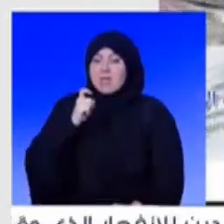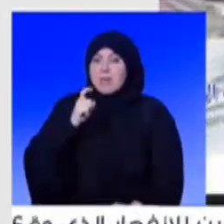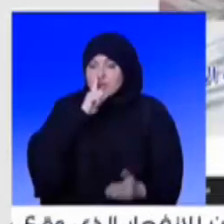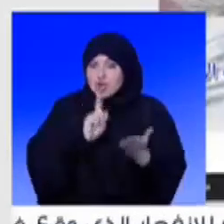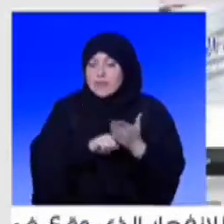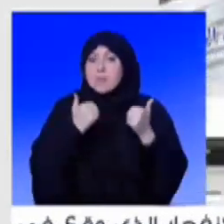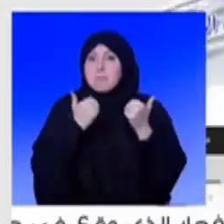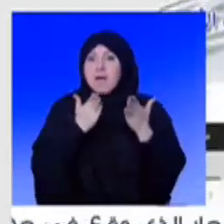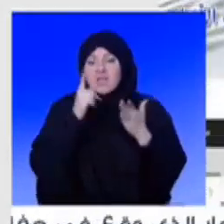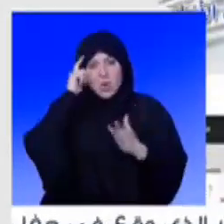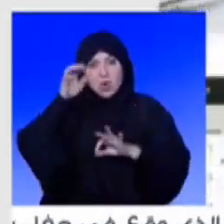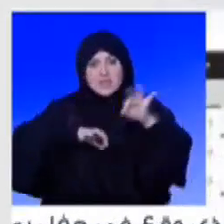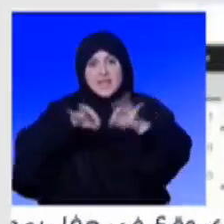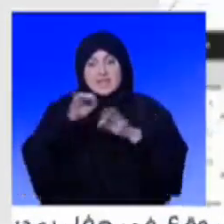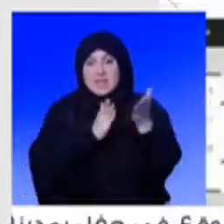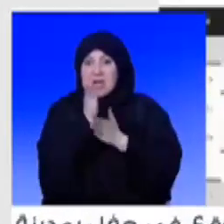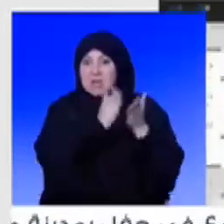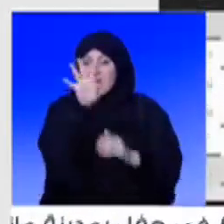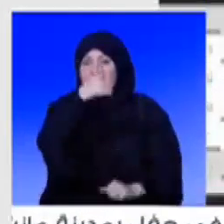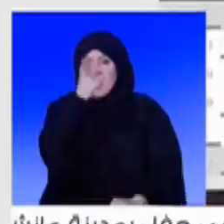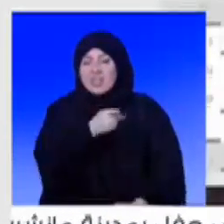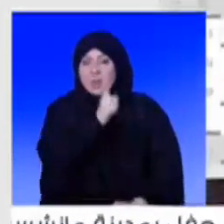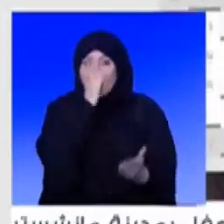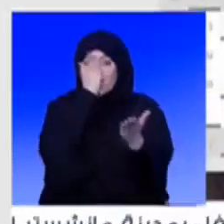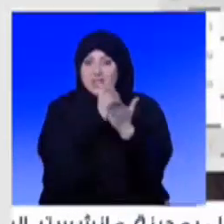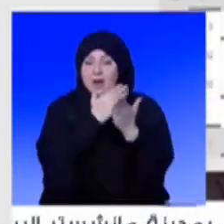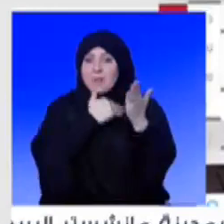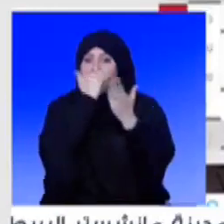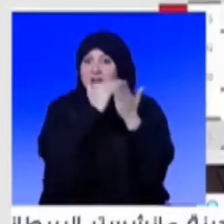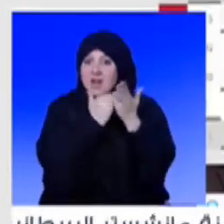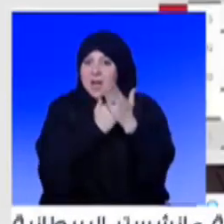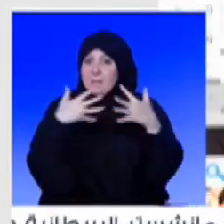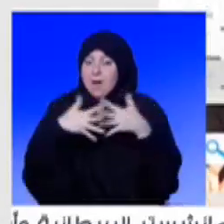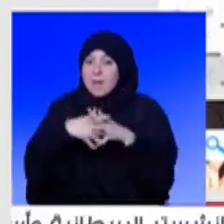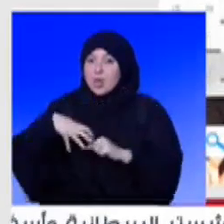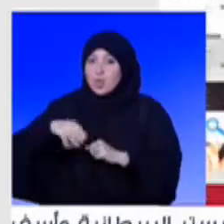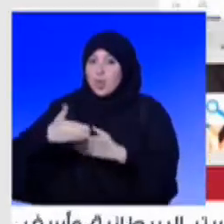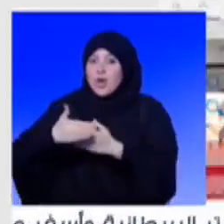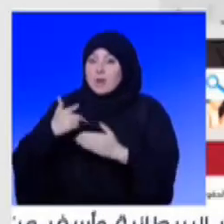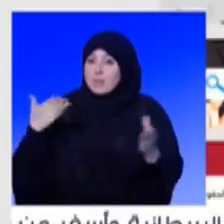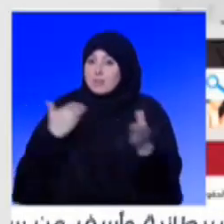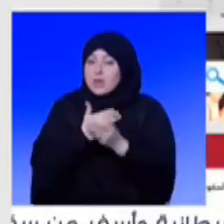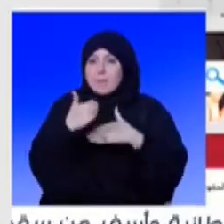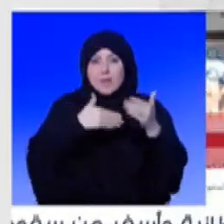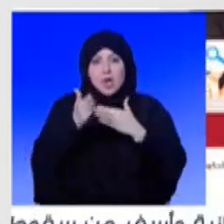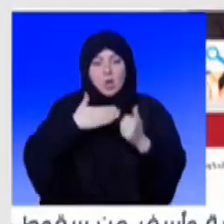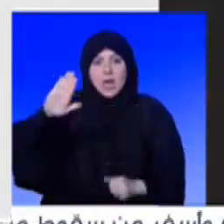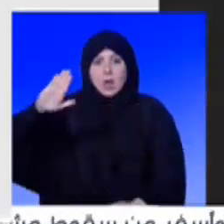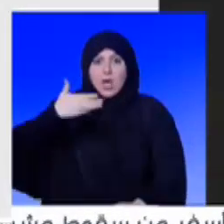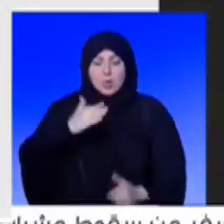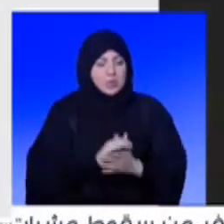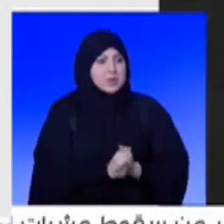واضح مع سياستها الخارجيه القائمه على احترام مبادئ حسن الجوار وعدم التدخل في شؤون